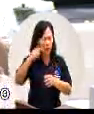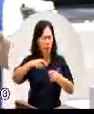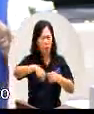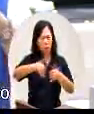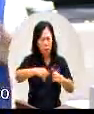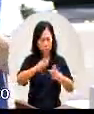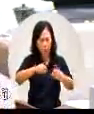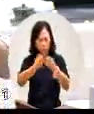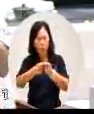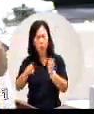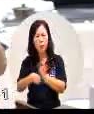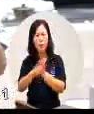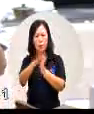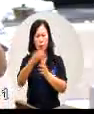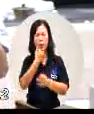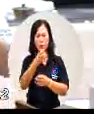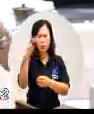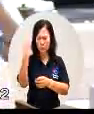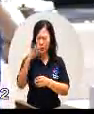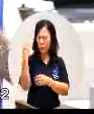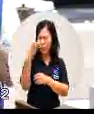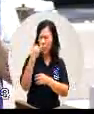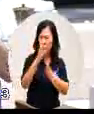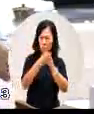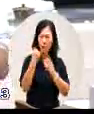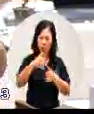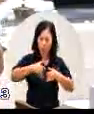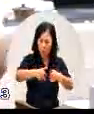来用一个，啊，要铺一个党支第二，有比